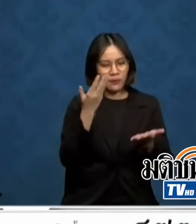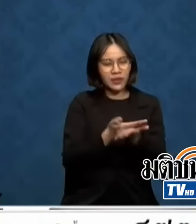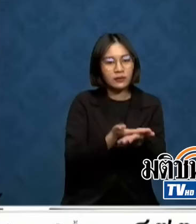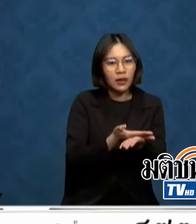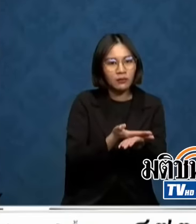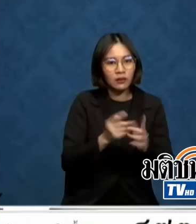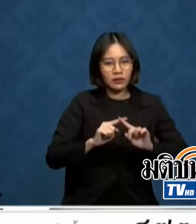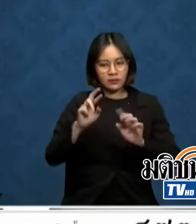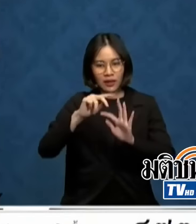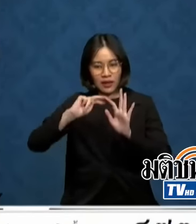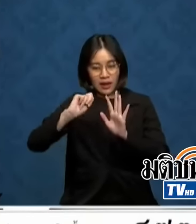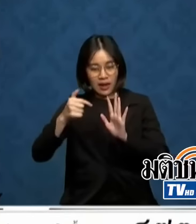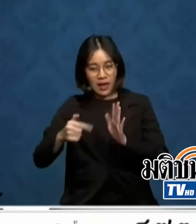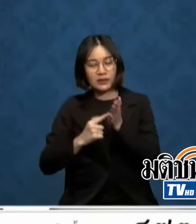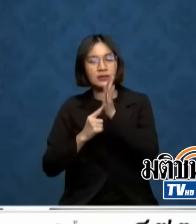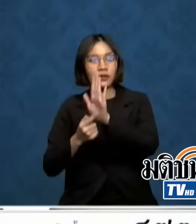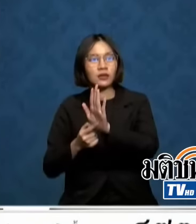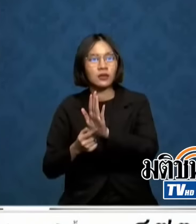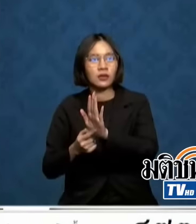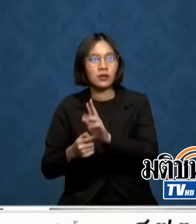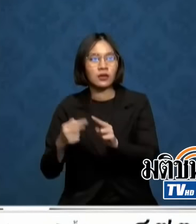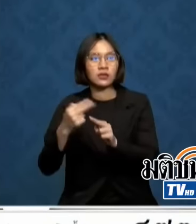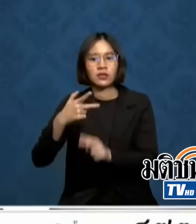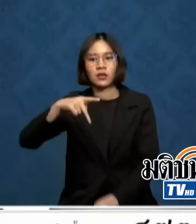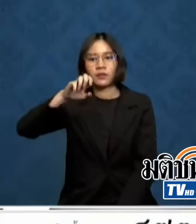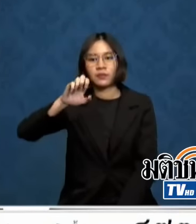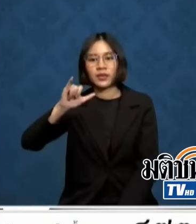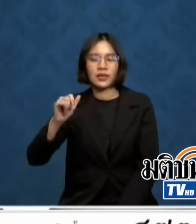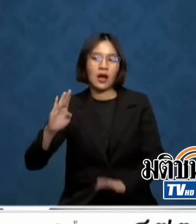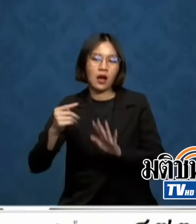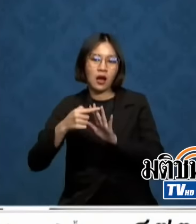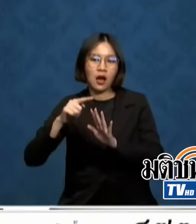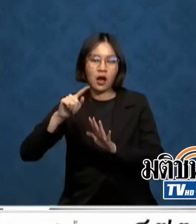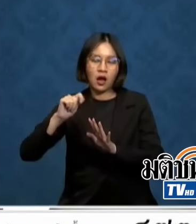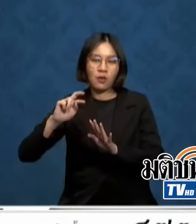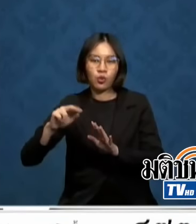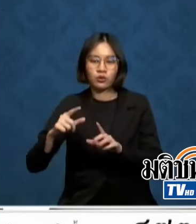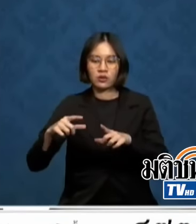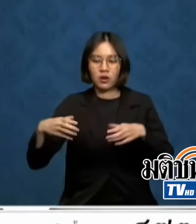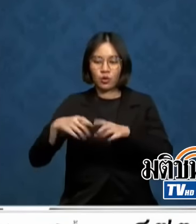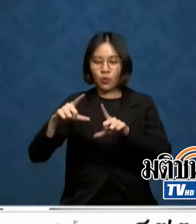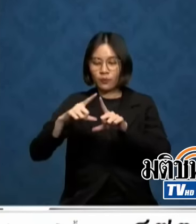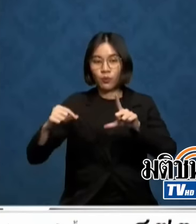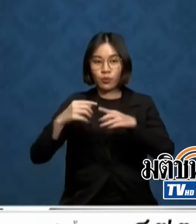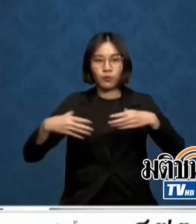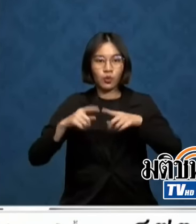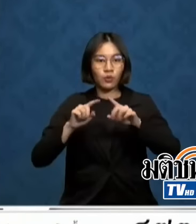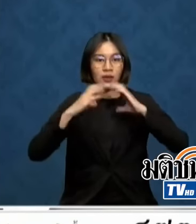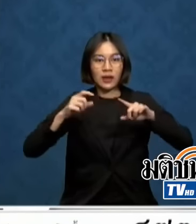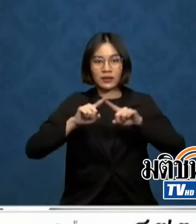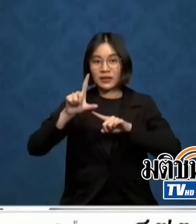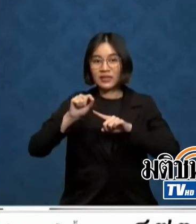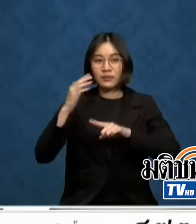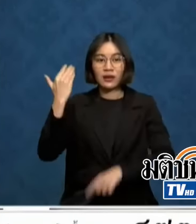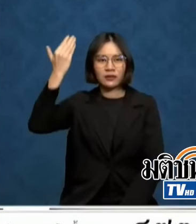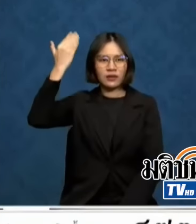ทั้งๆที่ร่างที่ถูกเสนอโดยอาจารย์ปิยบุตรและสสพรรคอนาคตใหม่ในสภาชุดที่แล้วชุดที่ 25ซึ่งมีเนื้อหา